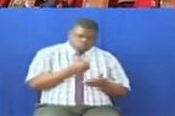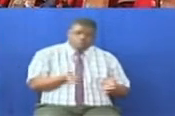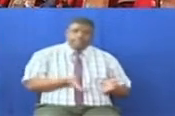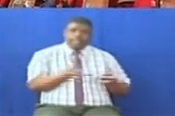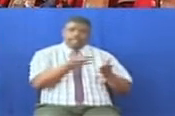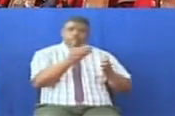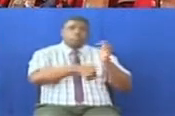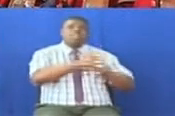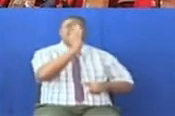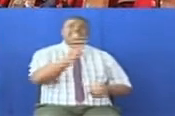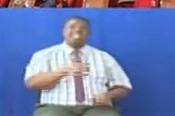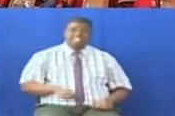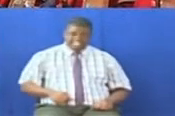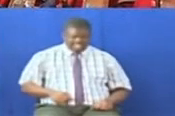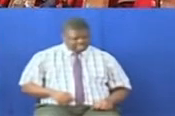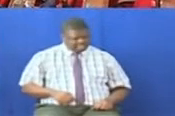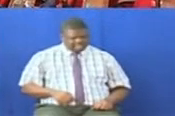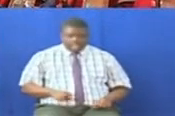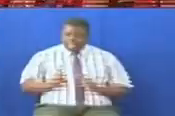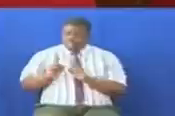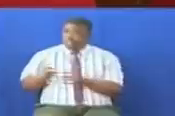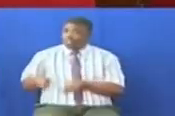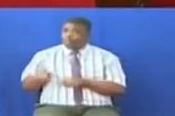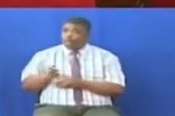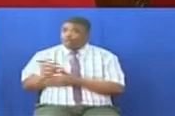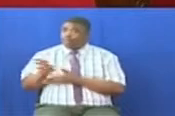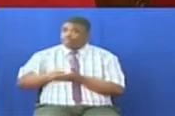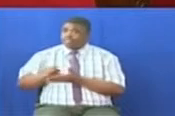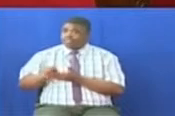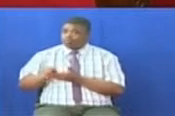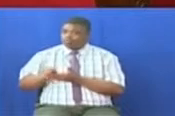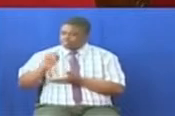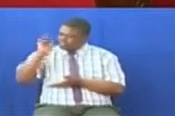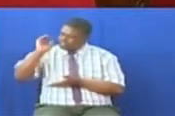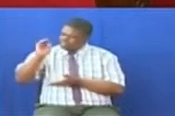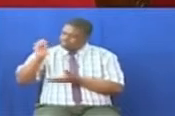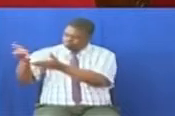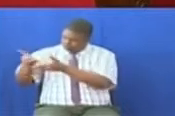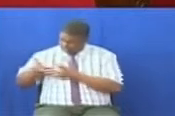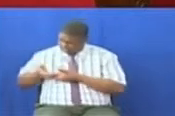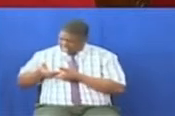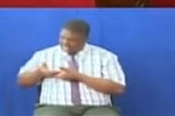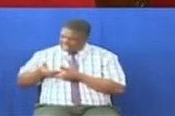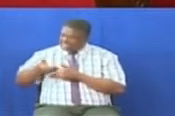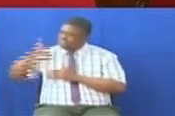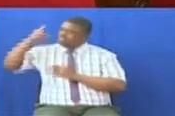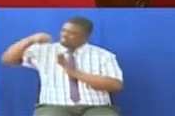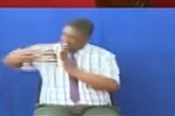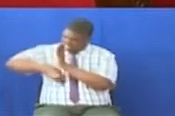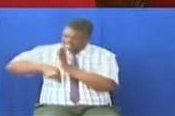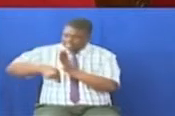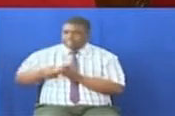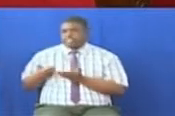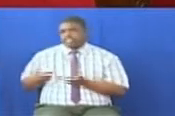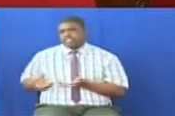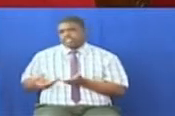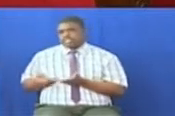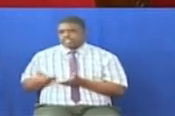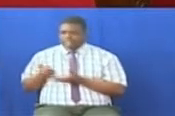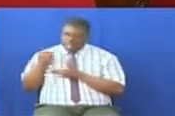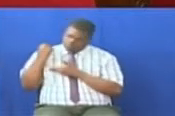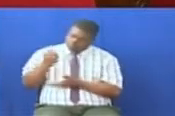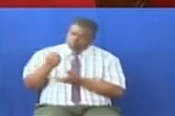kilichotengwa. Na zipo almashauri zinazopokea pungufu ya fedha zilizotengwa. Na zipo pia